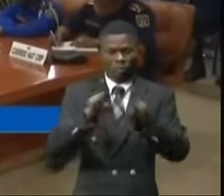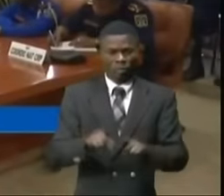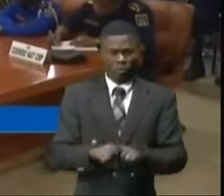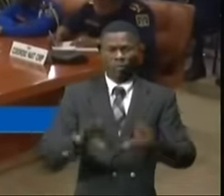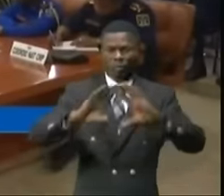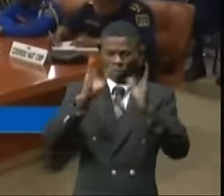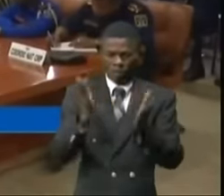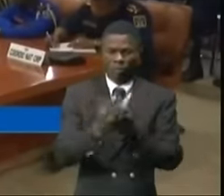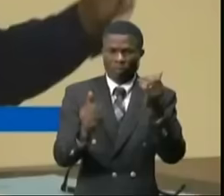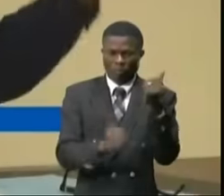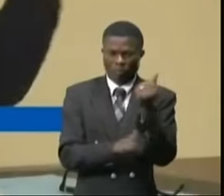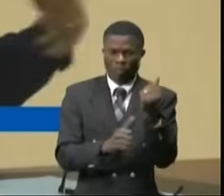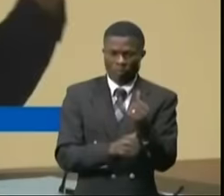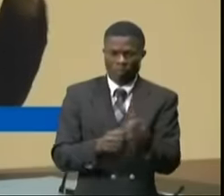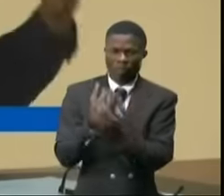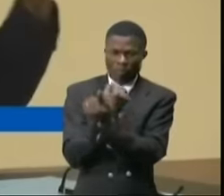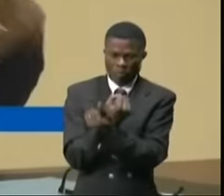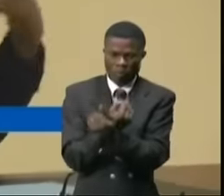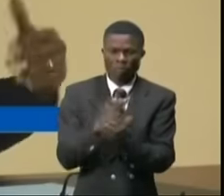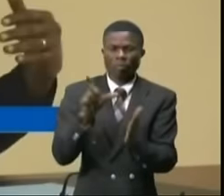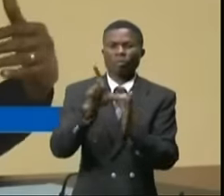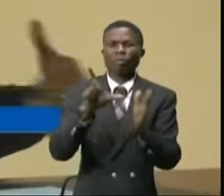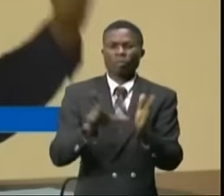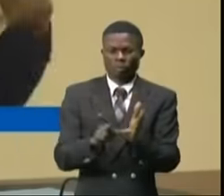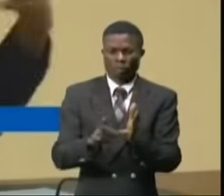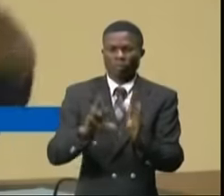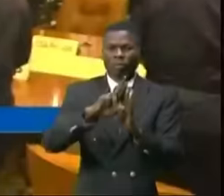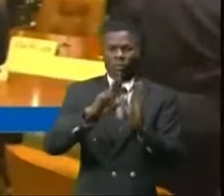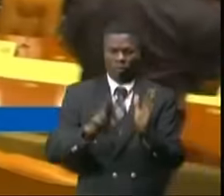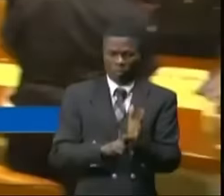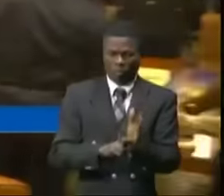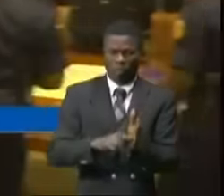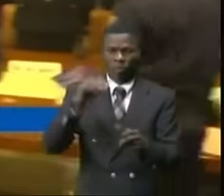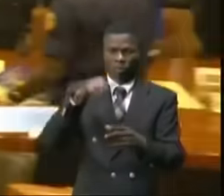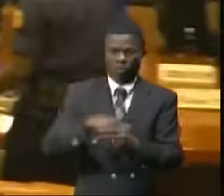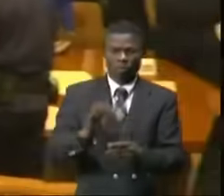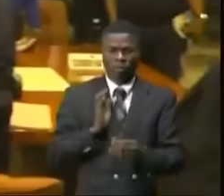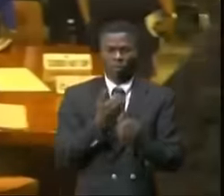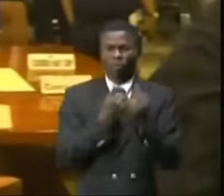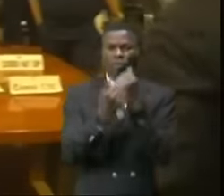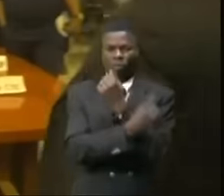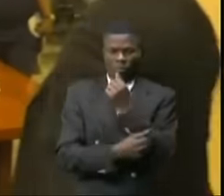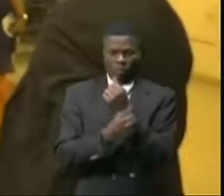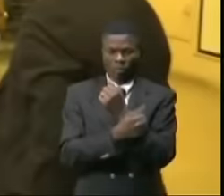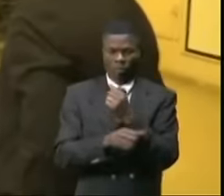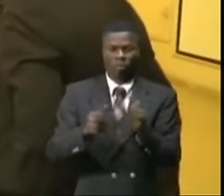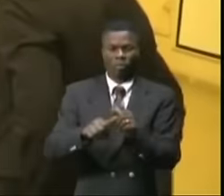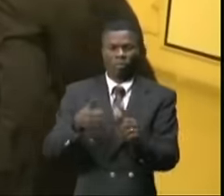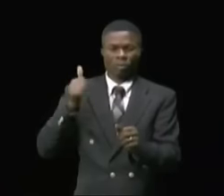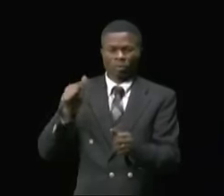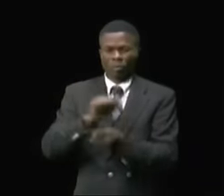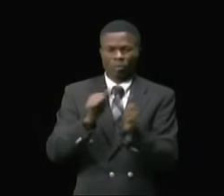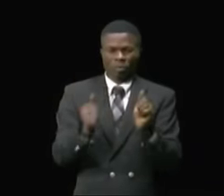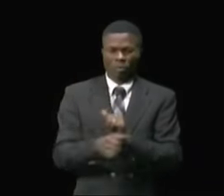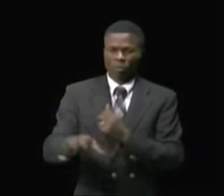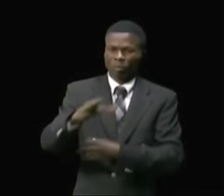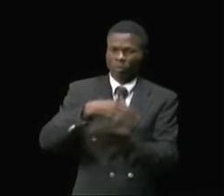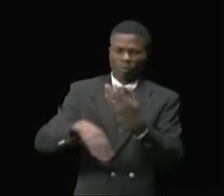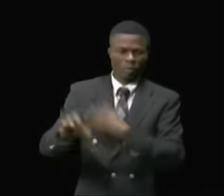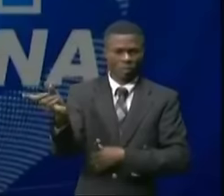les manifestants de veiller au respect des lois et règlements en vigueur dans notre pays en évitant tout débordement.